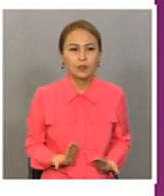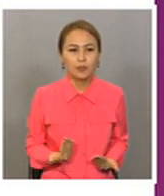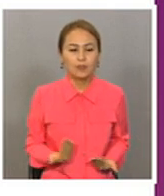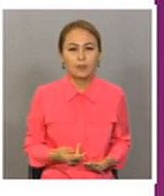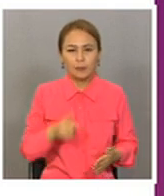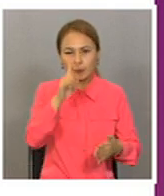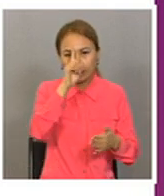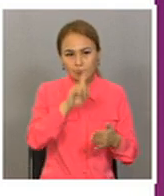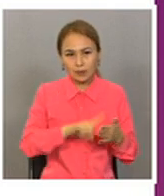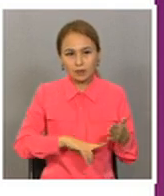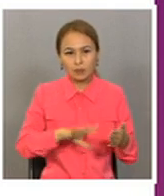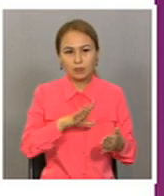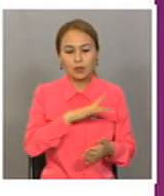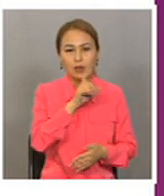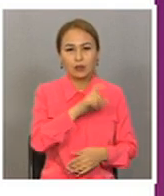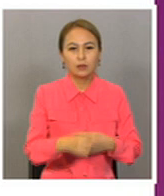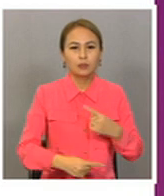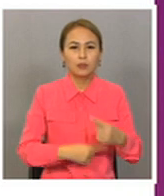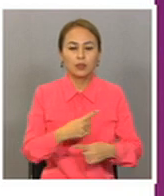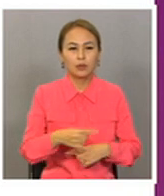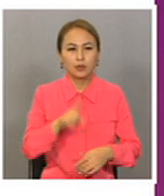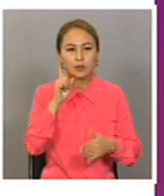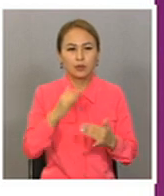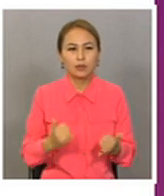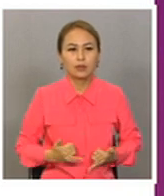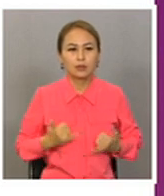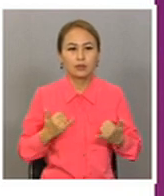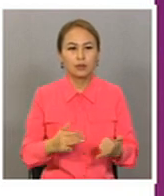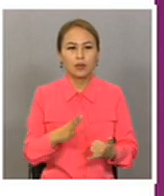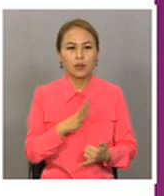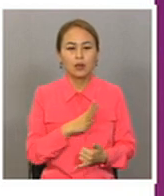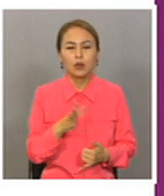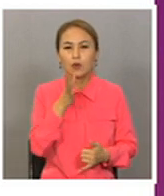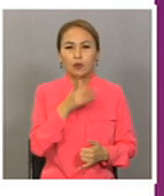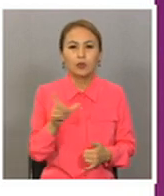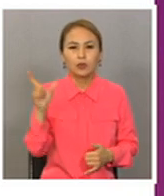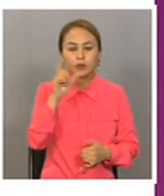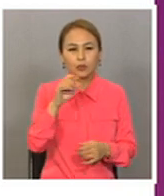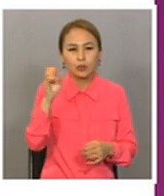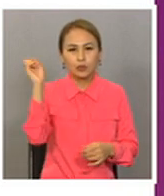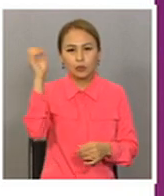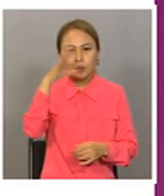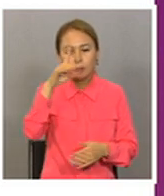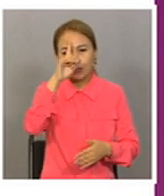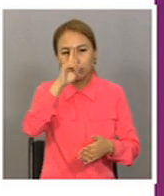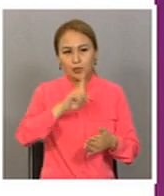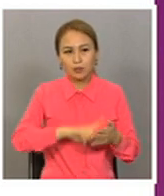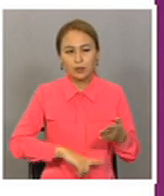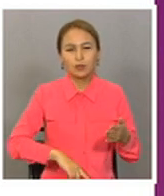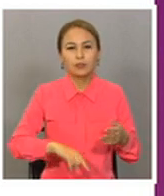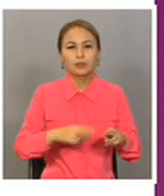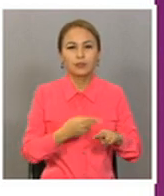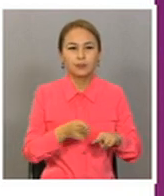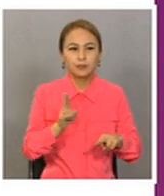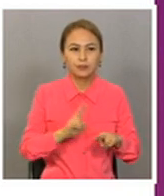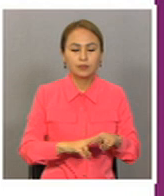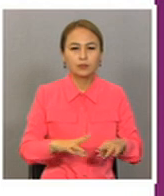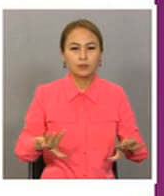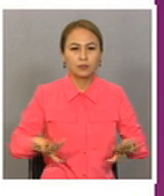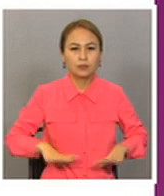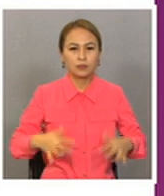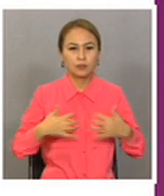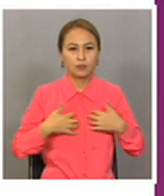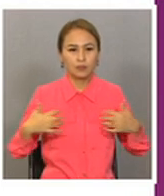сенді. Ата-баба аруағына сейінді. Көктегі күн құдайын атабынды. Шығу тектерін аңдармен